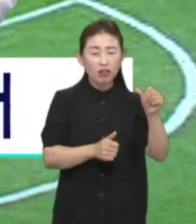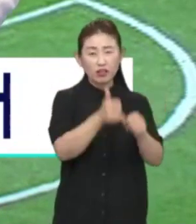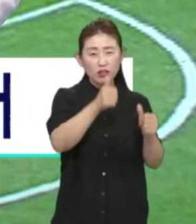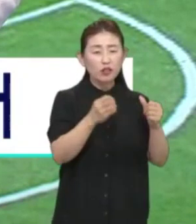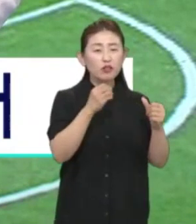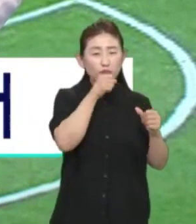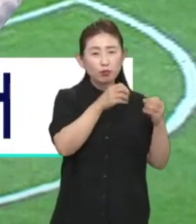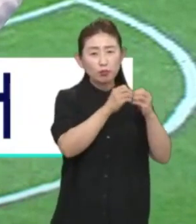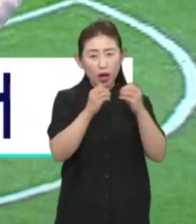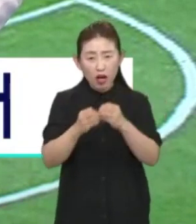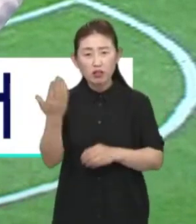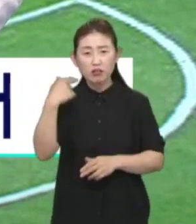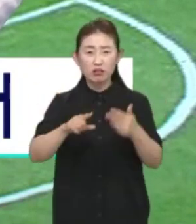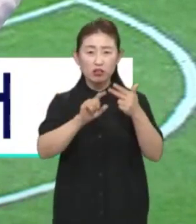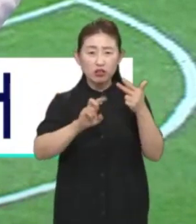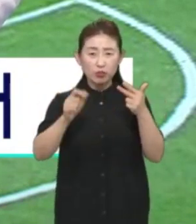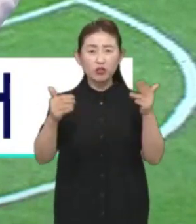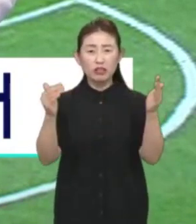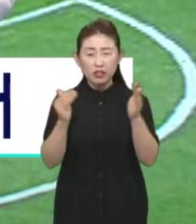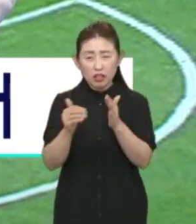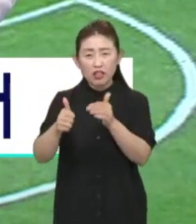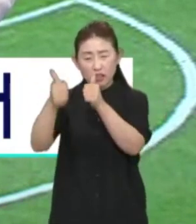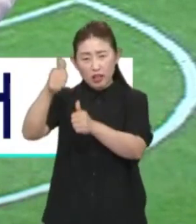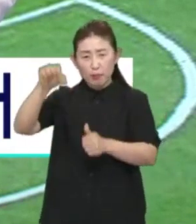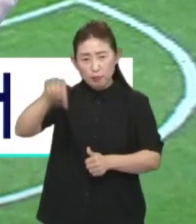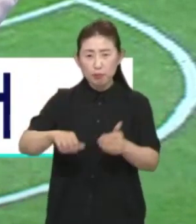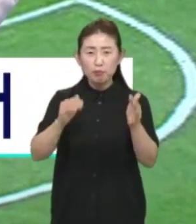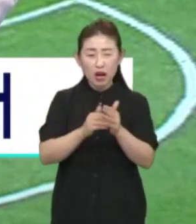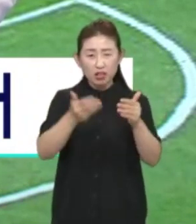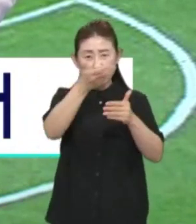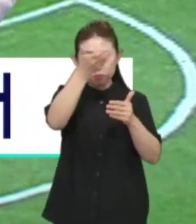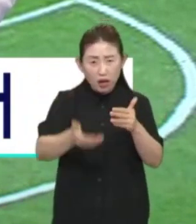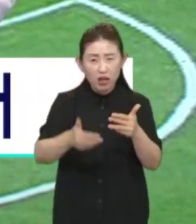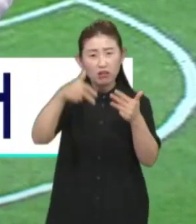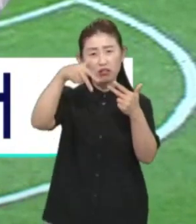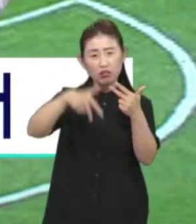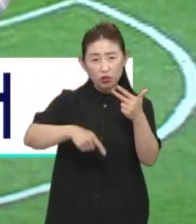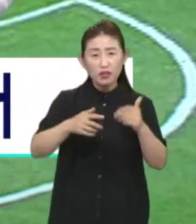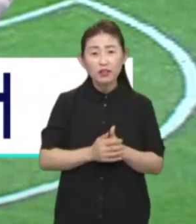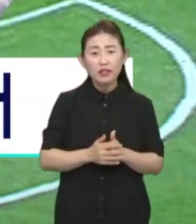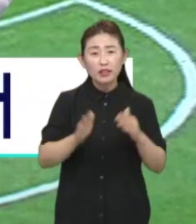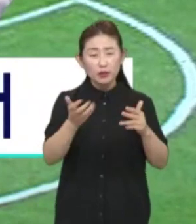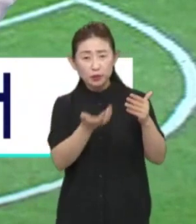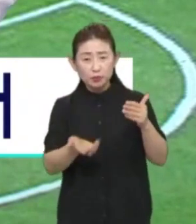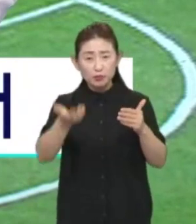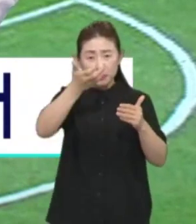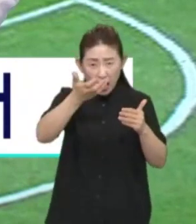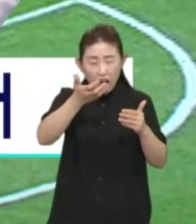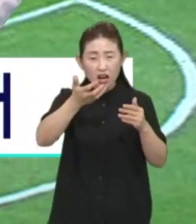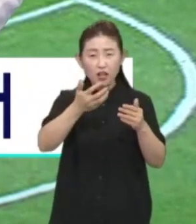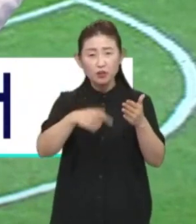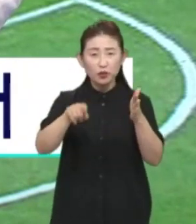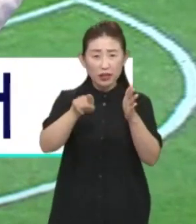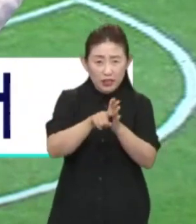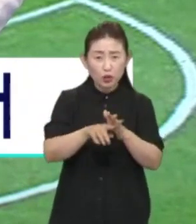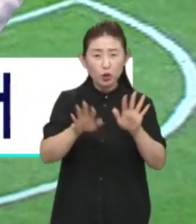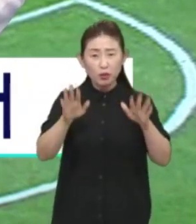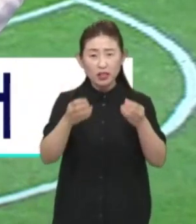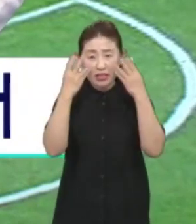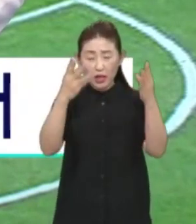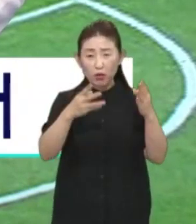이어 지난 16일 경기까지 패하면서 순위가 7위까지 떨어졌는데요. 중위권에서 살얼음판 승부가 이어지는